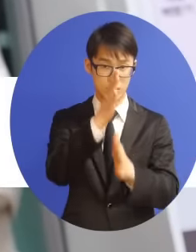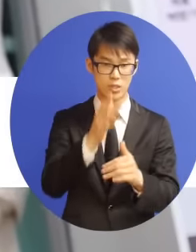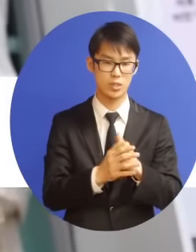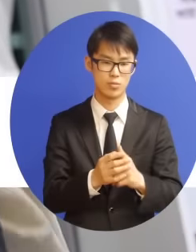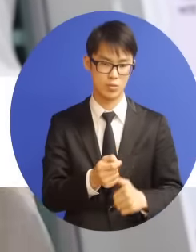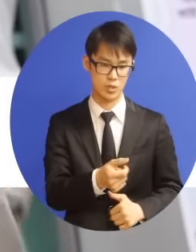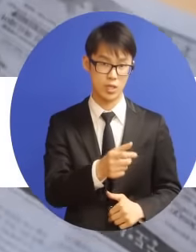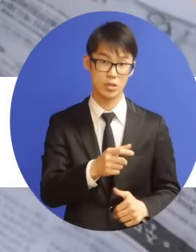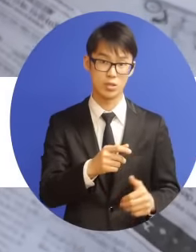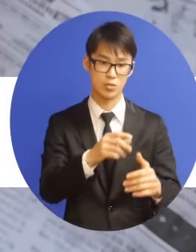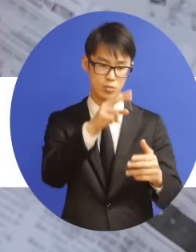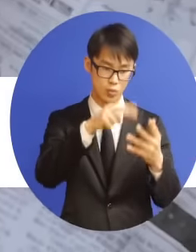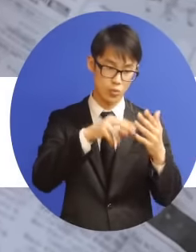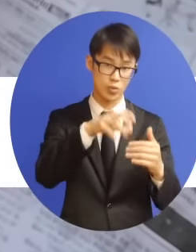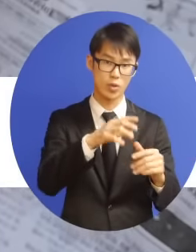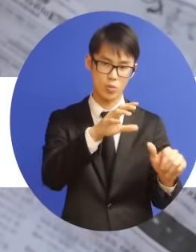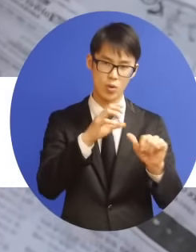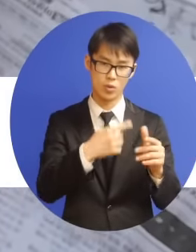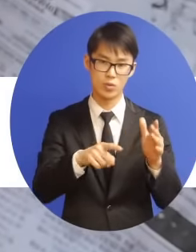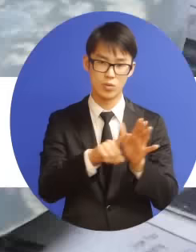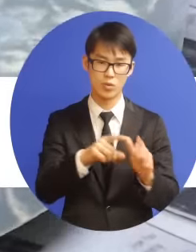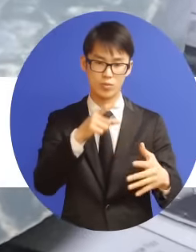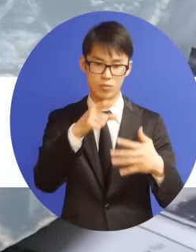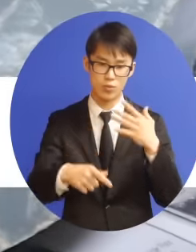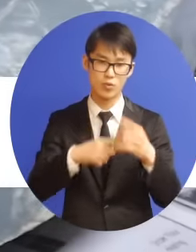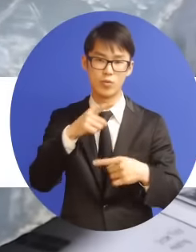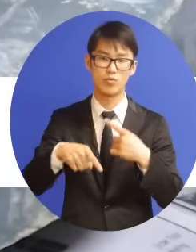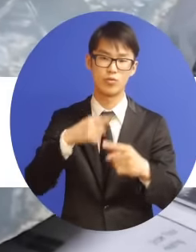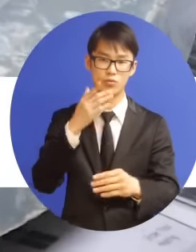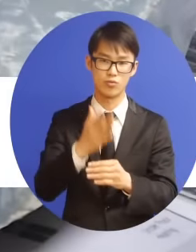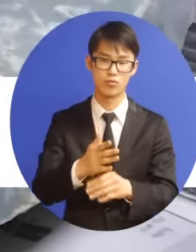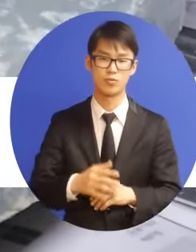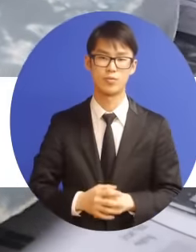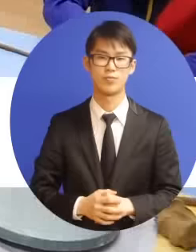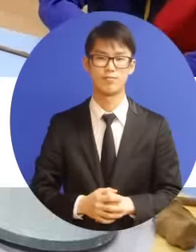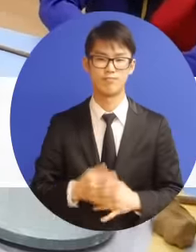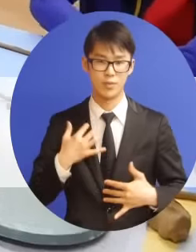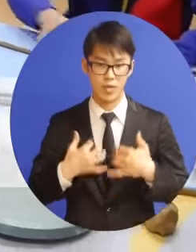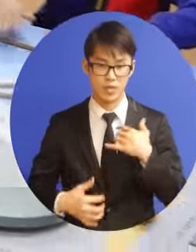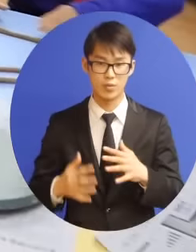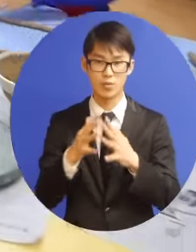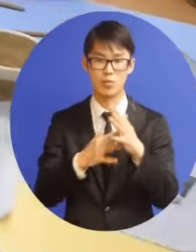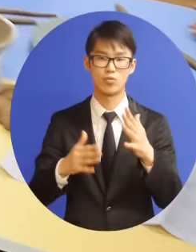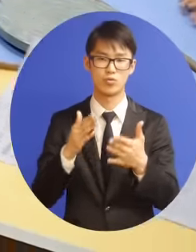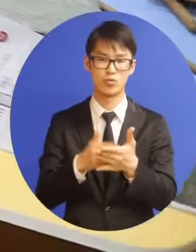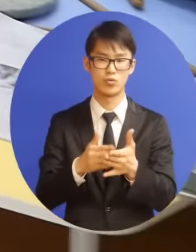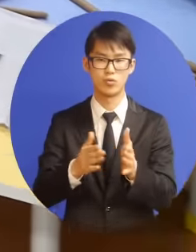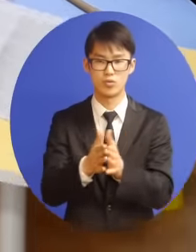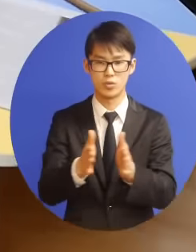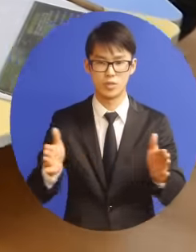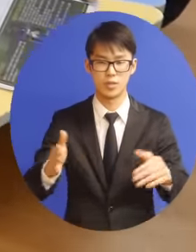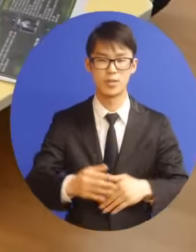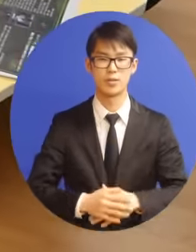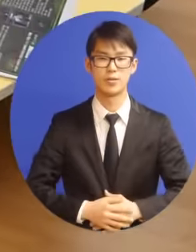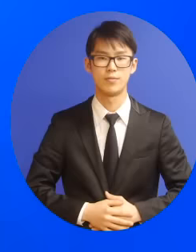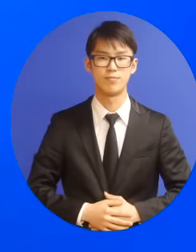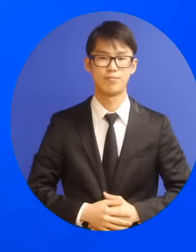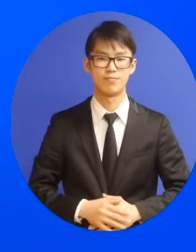공주시 반포면 작은 도서관 활성화를 위한 프로그램이 운영되고 있습니다. 흥미진진 공주시정 뉴스